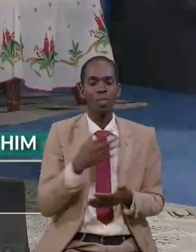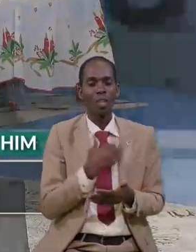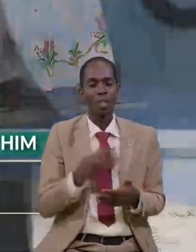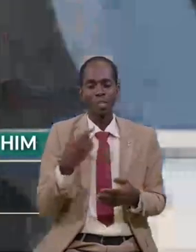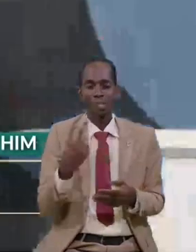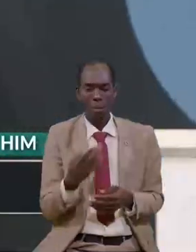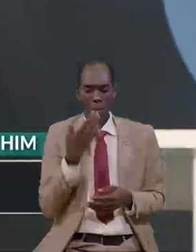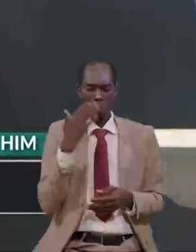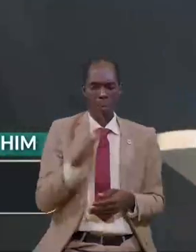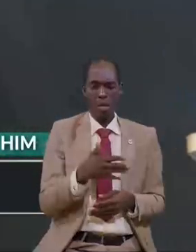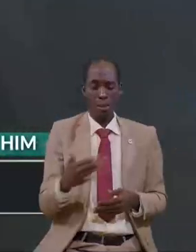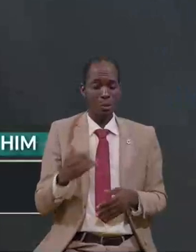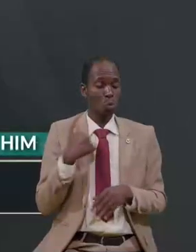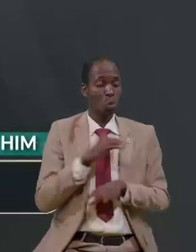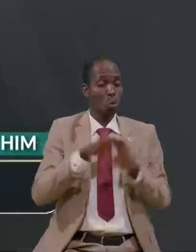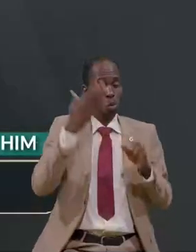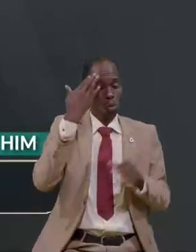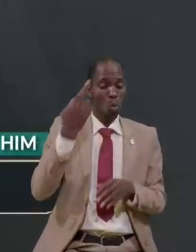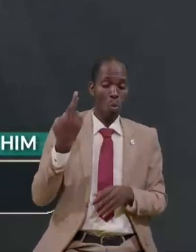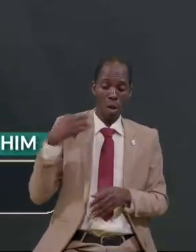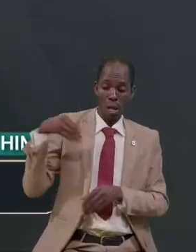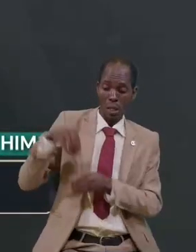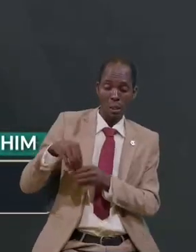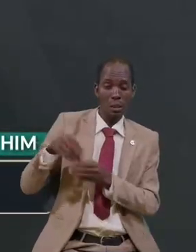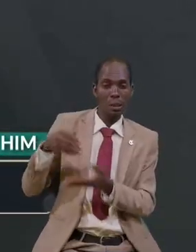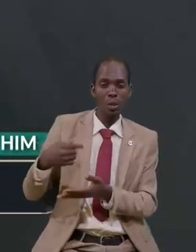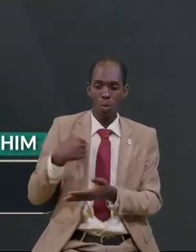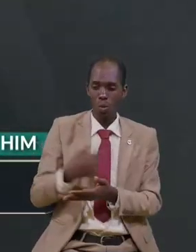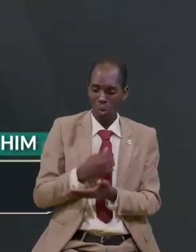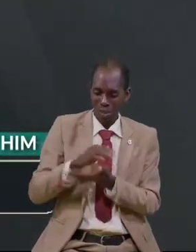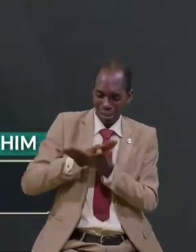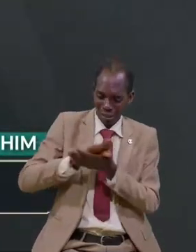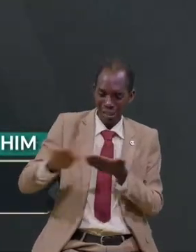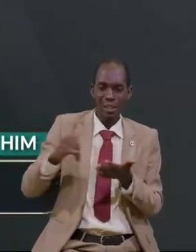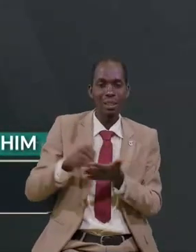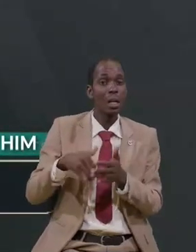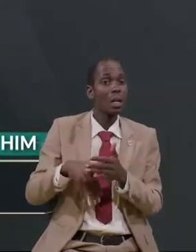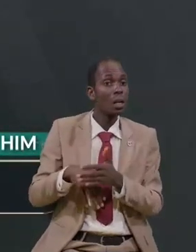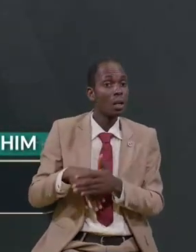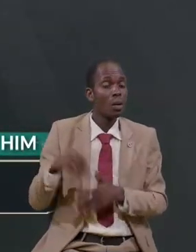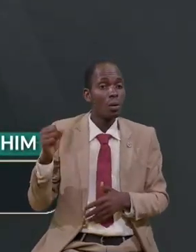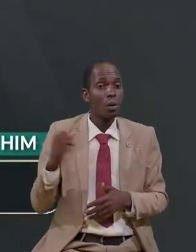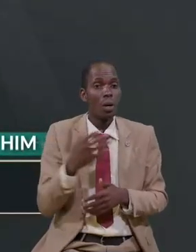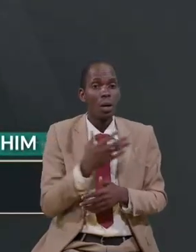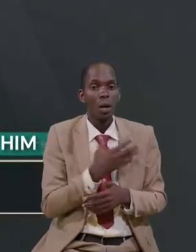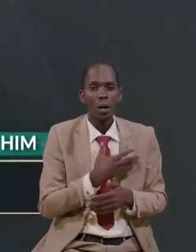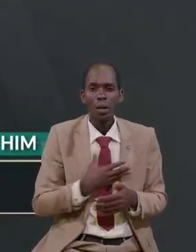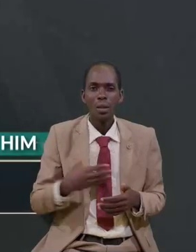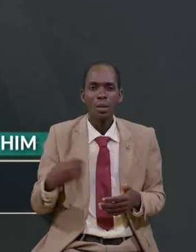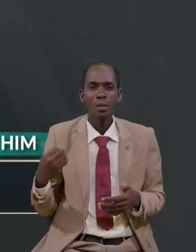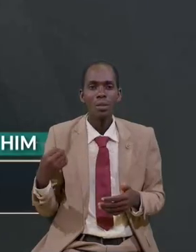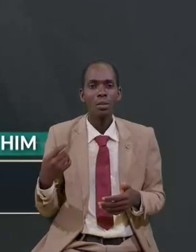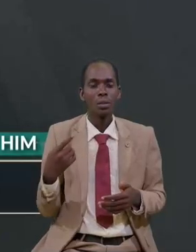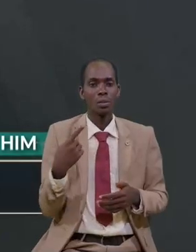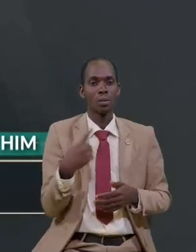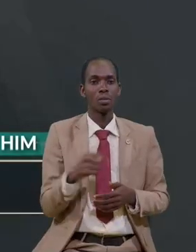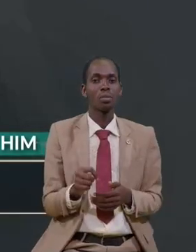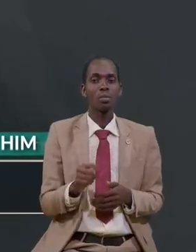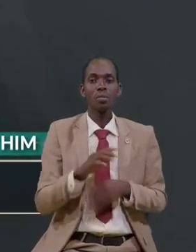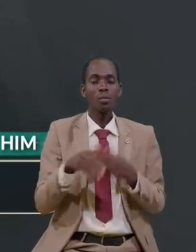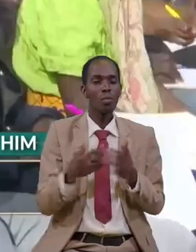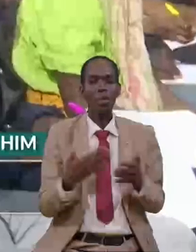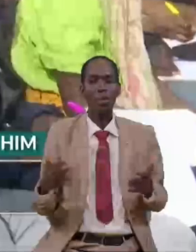Ce qu'on ne connaissait pas, cette eau-là est ôtée. Toute impureté,